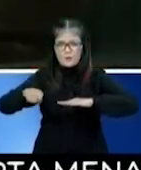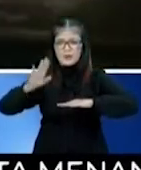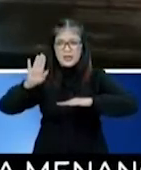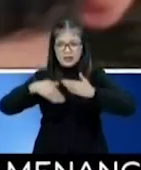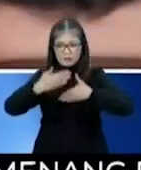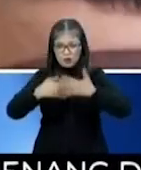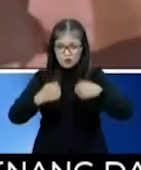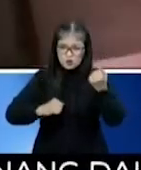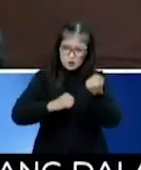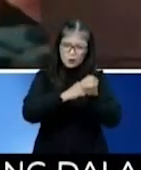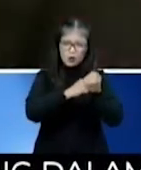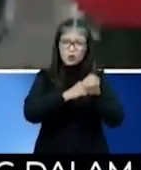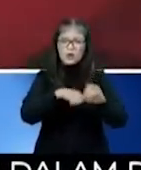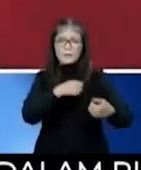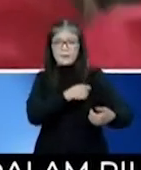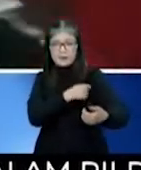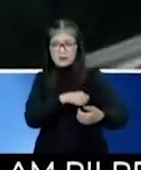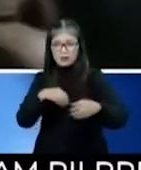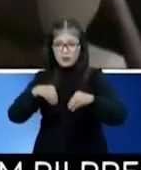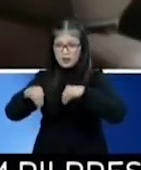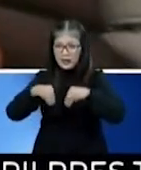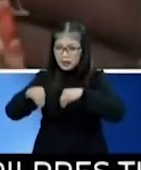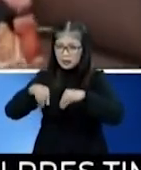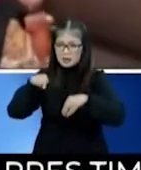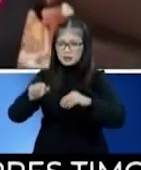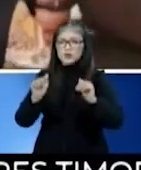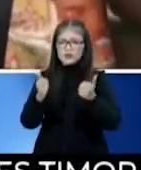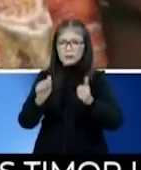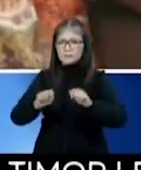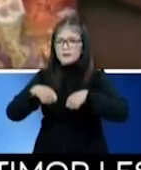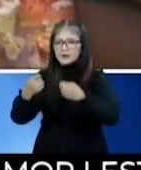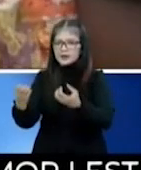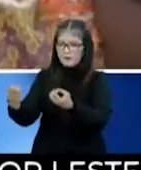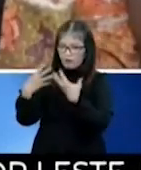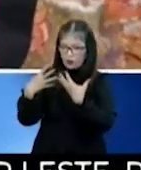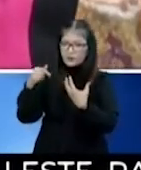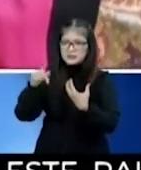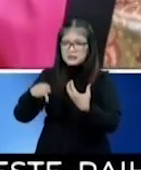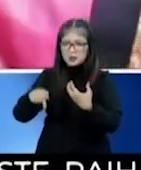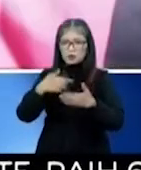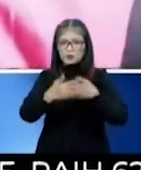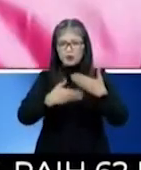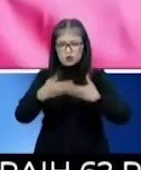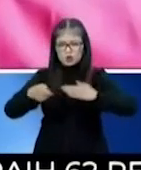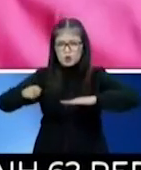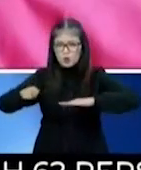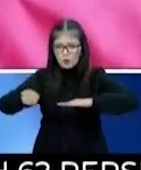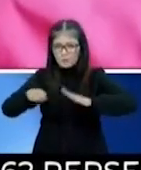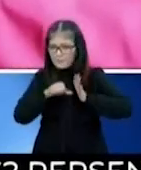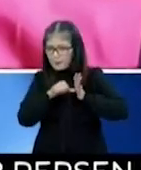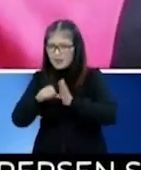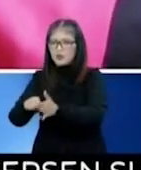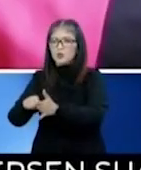ini. Kementerian Perdagangan juga siap memberikan informasi yang diperlukan dalam proses penegakan hukum. Tindakan